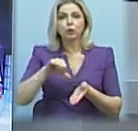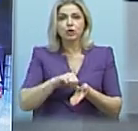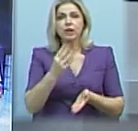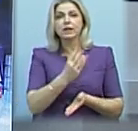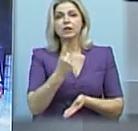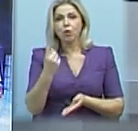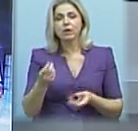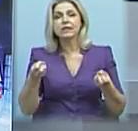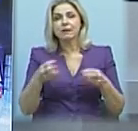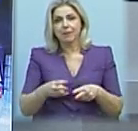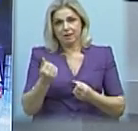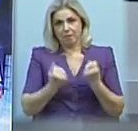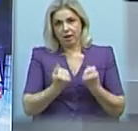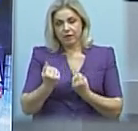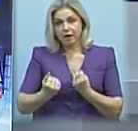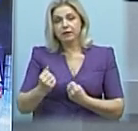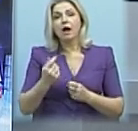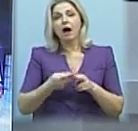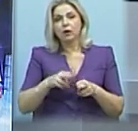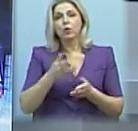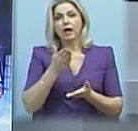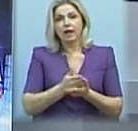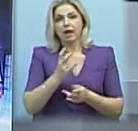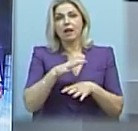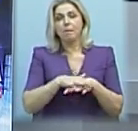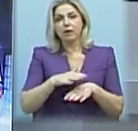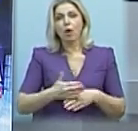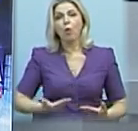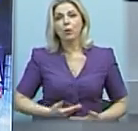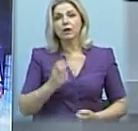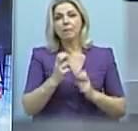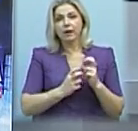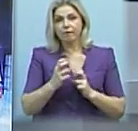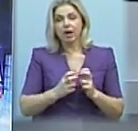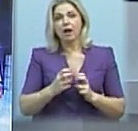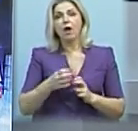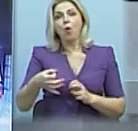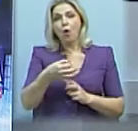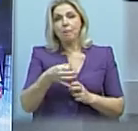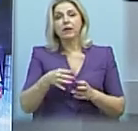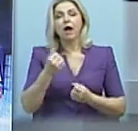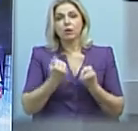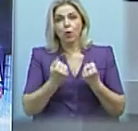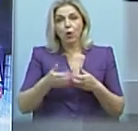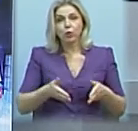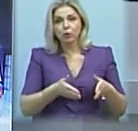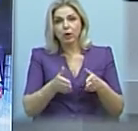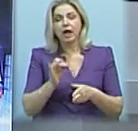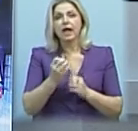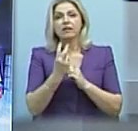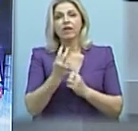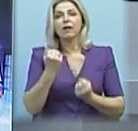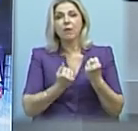31 одиницю спеціалізованої техніки, що знаходиться на балансі комунального підприємства «ЕЛО Автодоріг» та 12 одиниць техніки